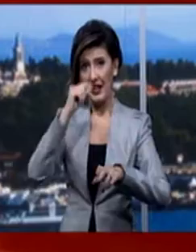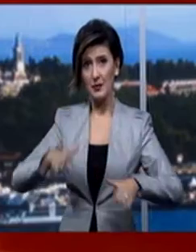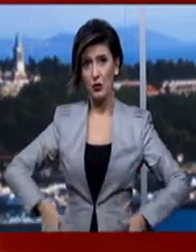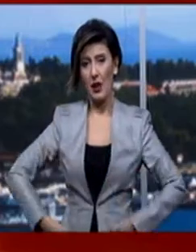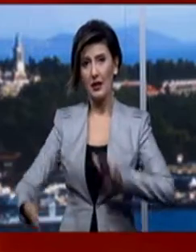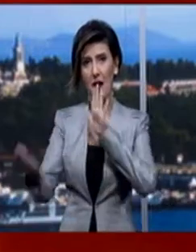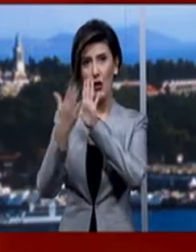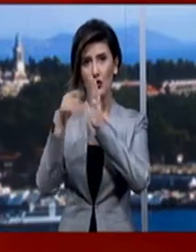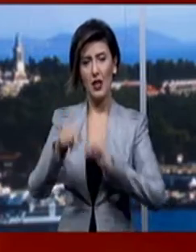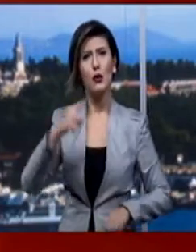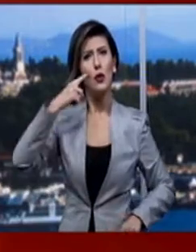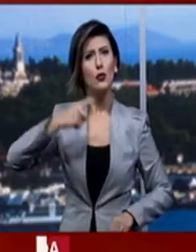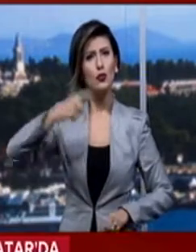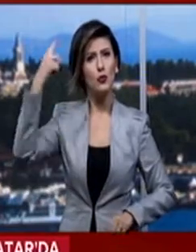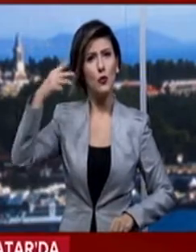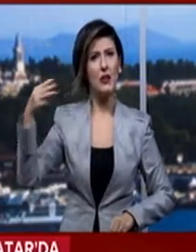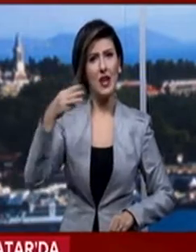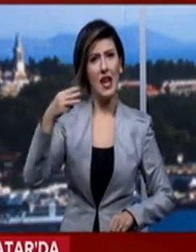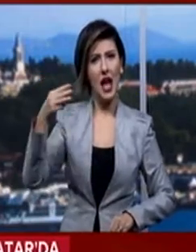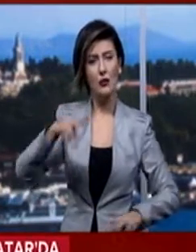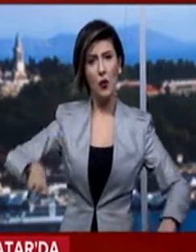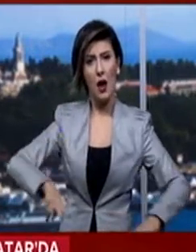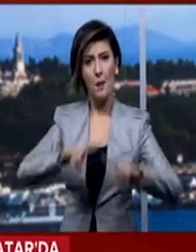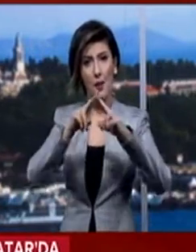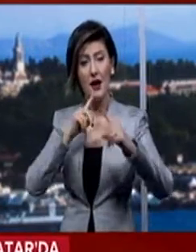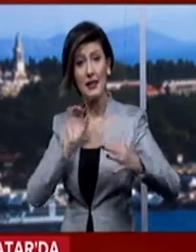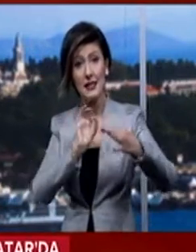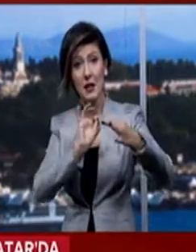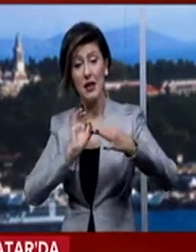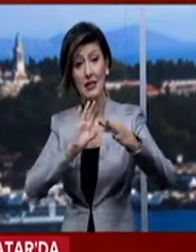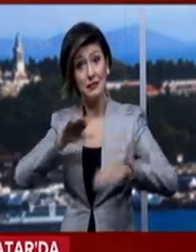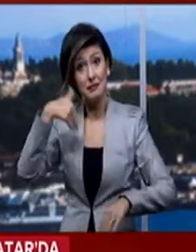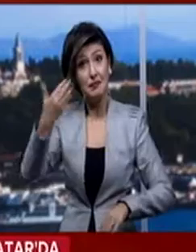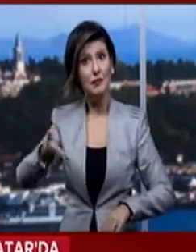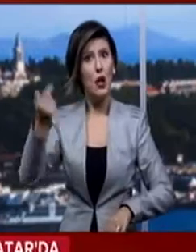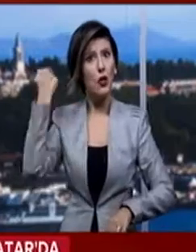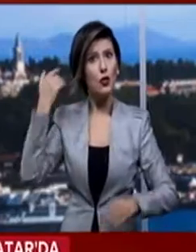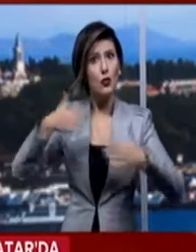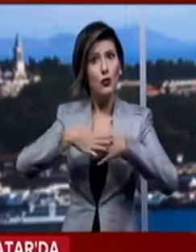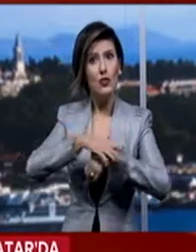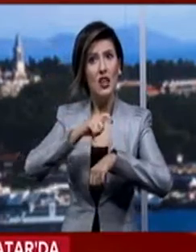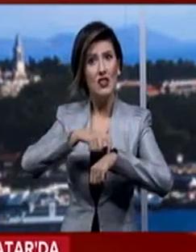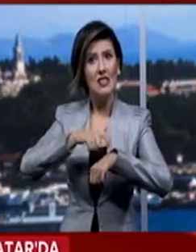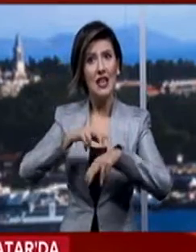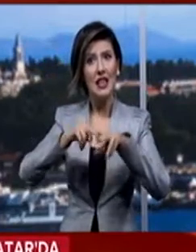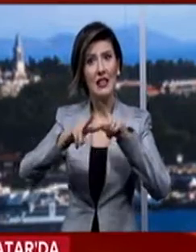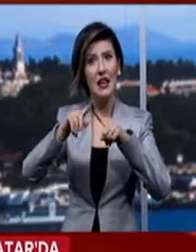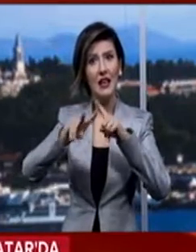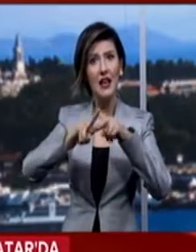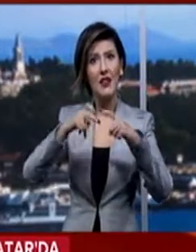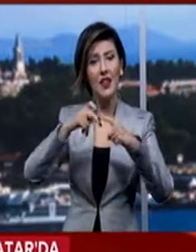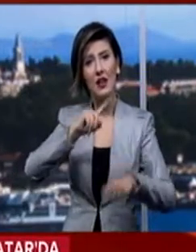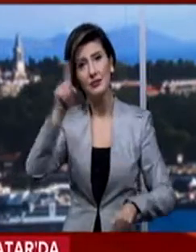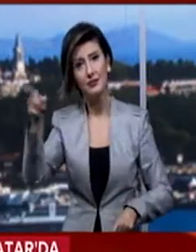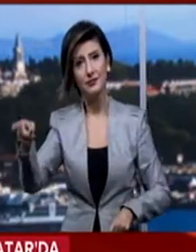resmi törenle karşılandı. Cumhurbaşkanı Recep Tayyip Erdoğan Paris temaslarının ardından dün gece saatlerinde